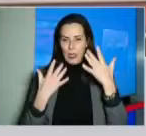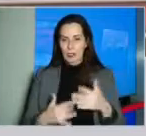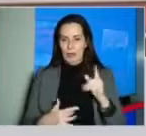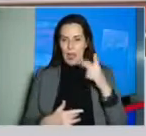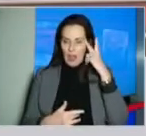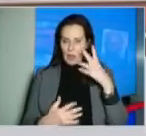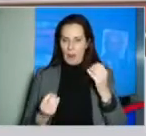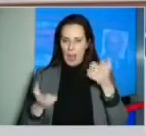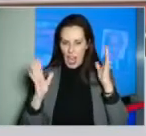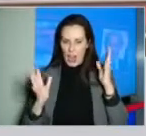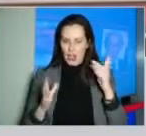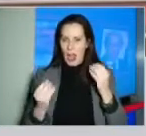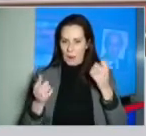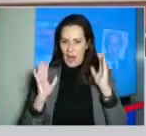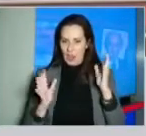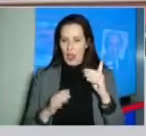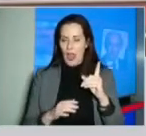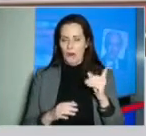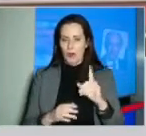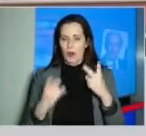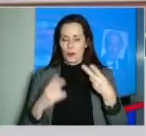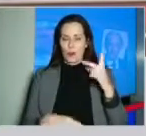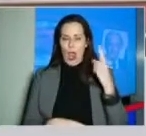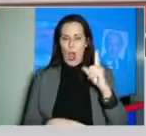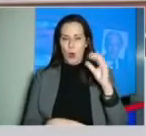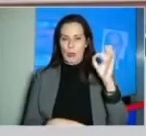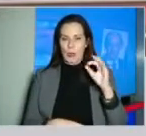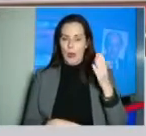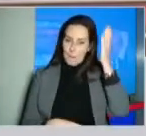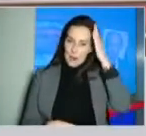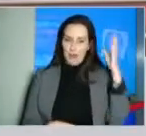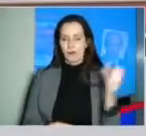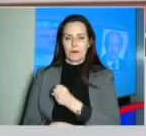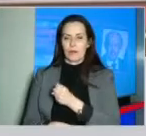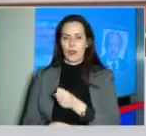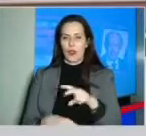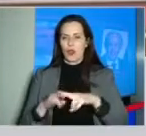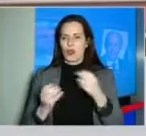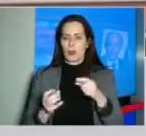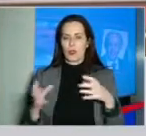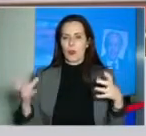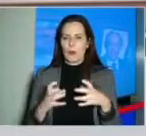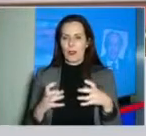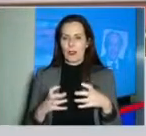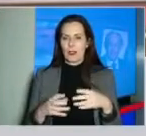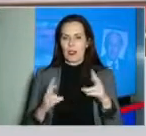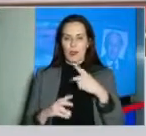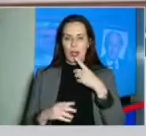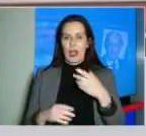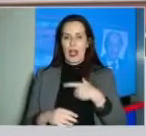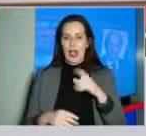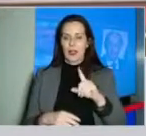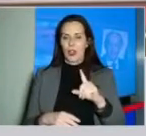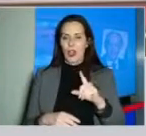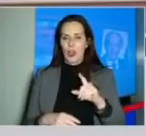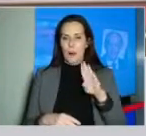להבין שהרבה רעש, הרבה רעש, אבל הם לא שווים יותר מאחוז. בנט כבר לקח אותם, לא נשאר שם הרבה. זו מפלגה שיכולה להגיד, אני לא בן ארי,